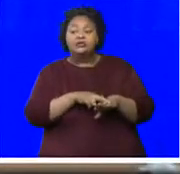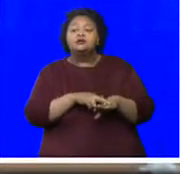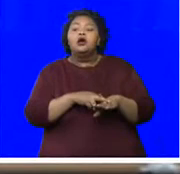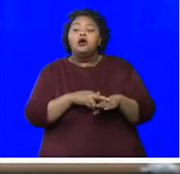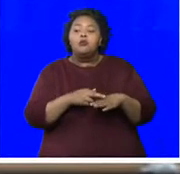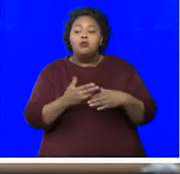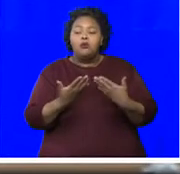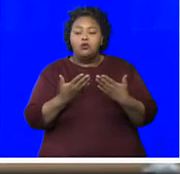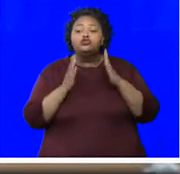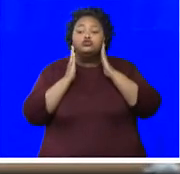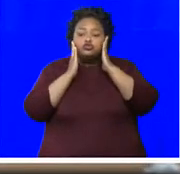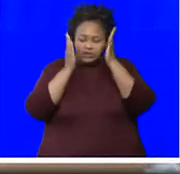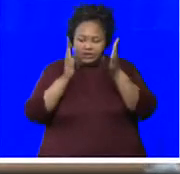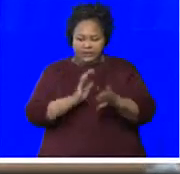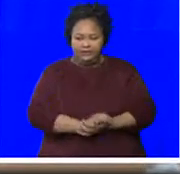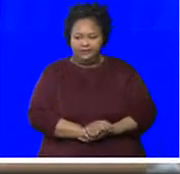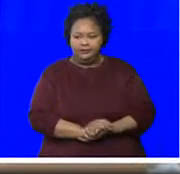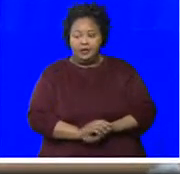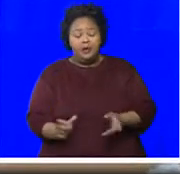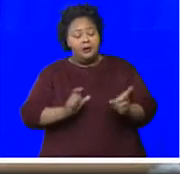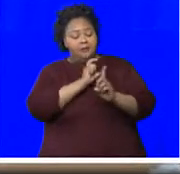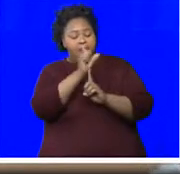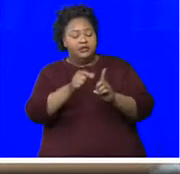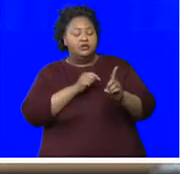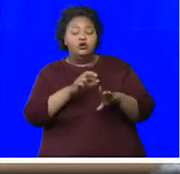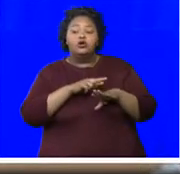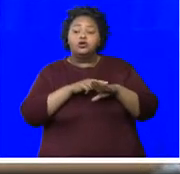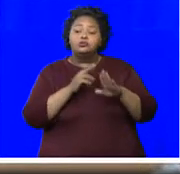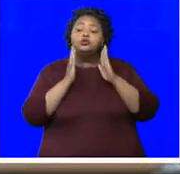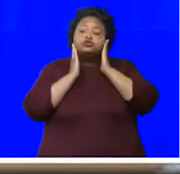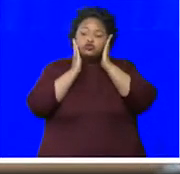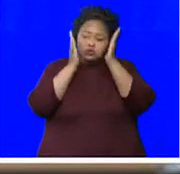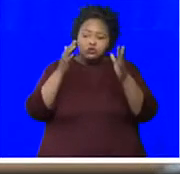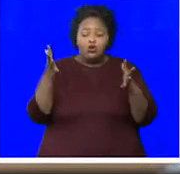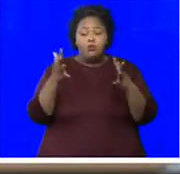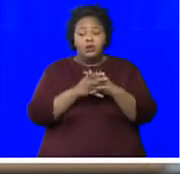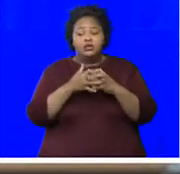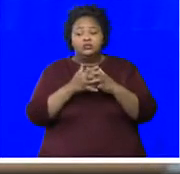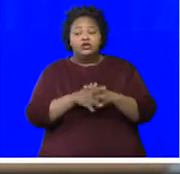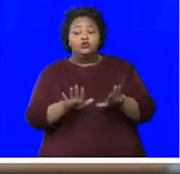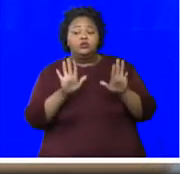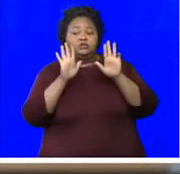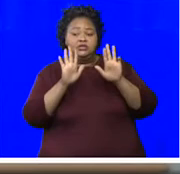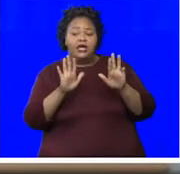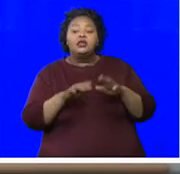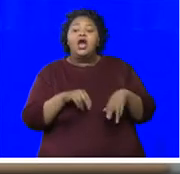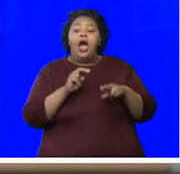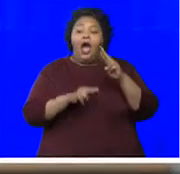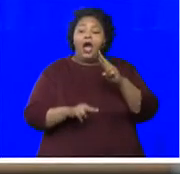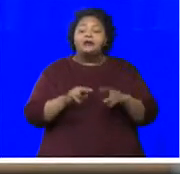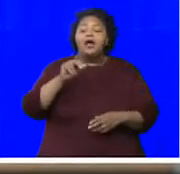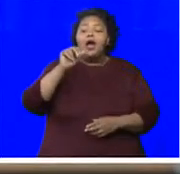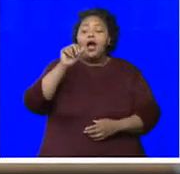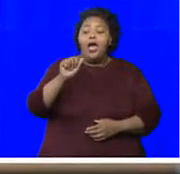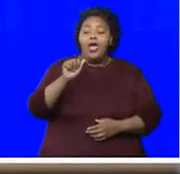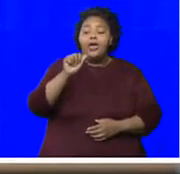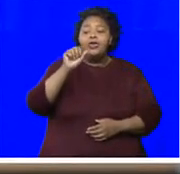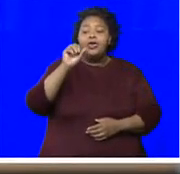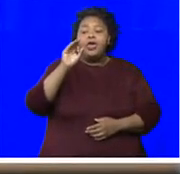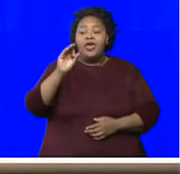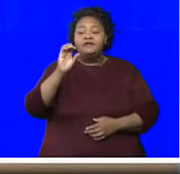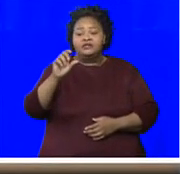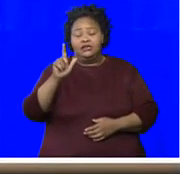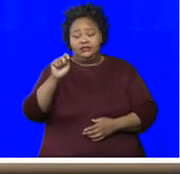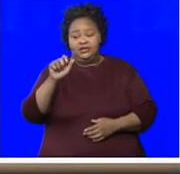Indvuna yetema-business manqoba khumalo imelele live laseSwatini emhlanganeni wemfica we-African Continental Free Trade Area lebuke